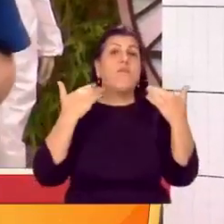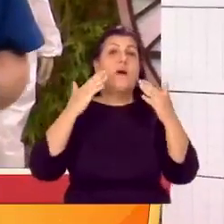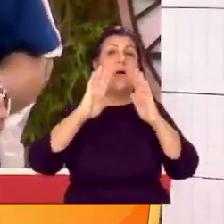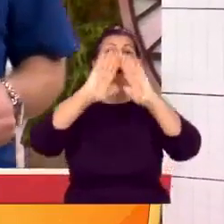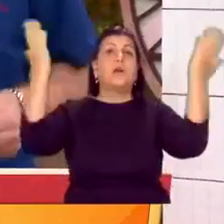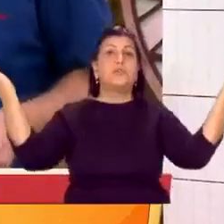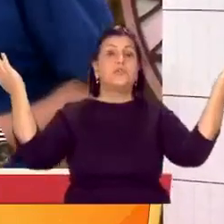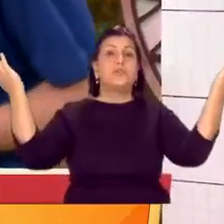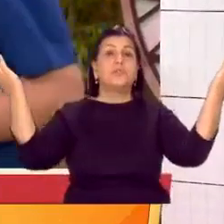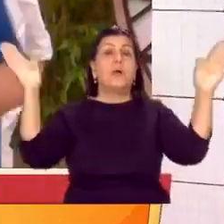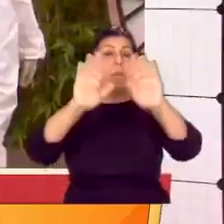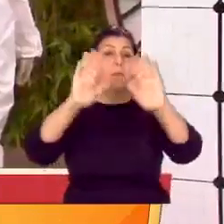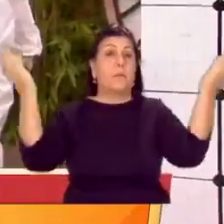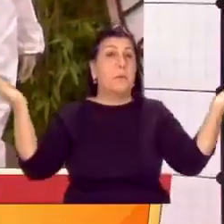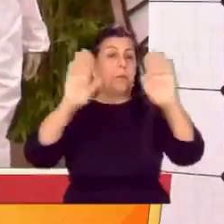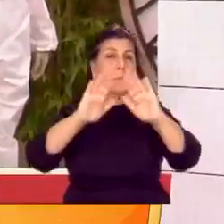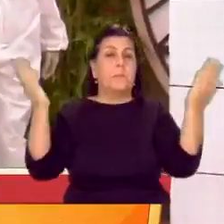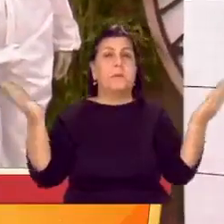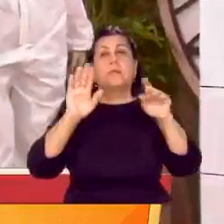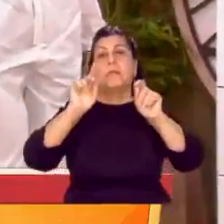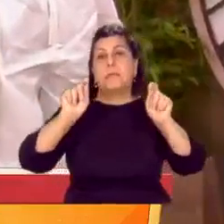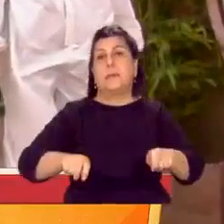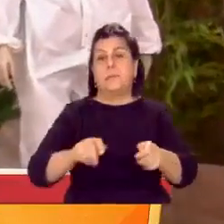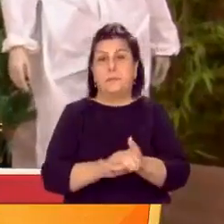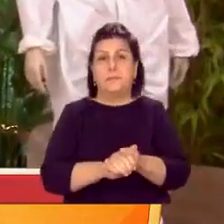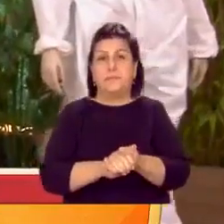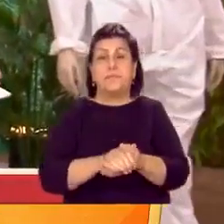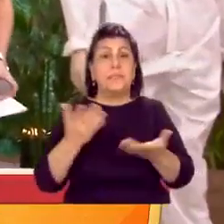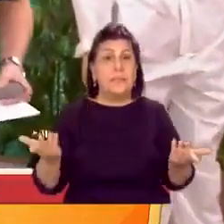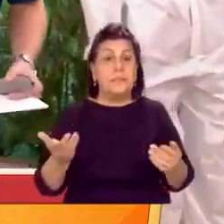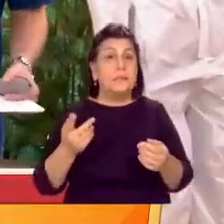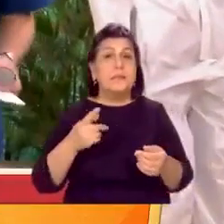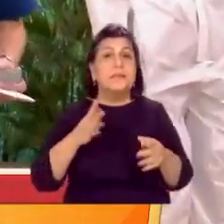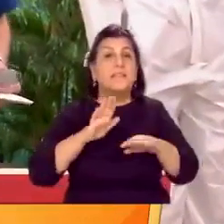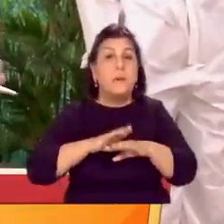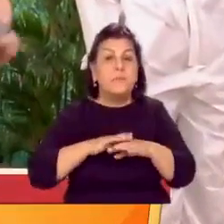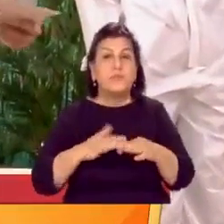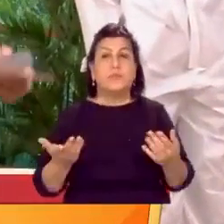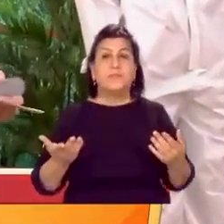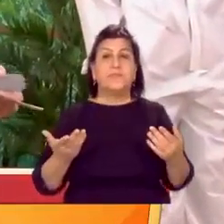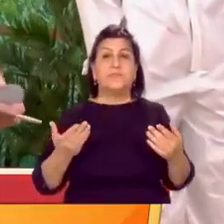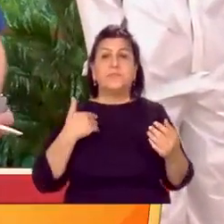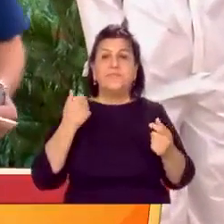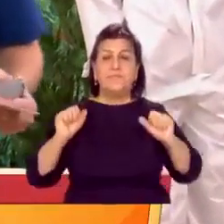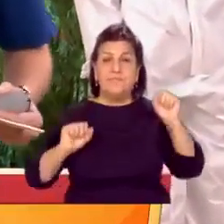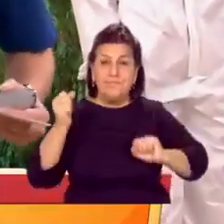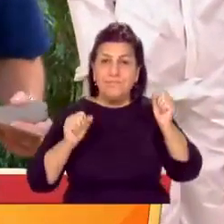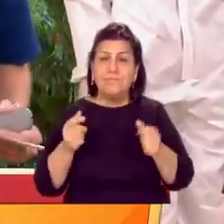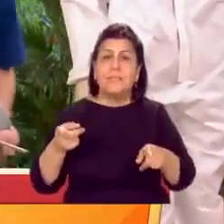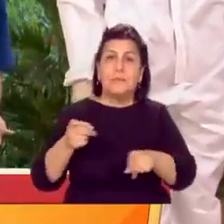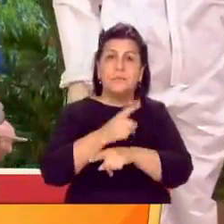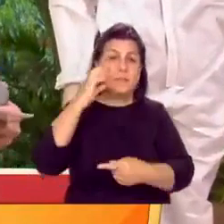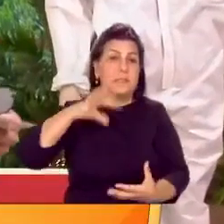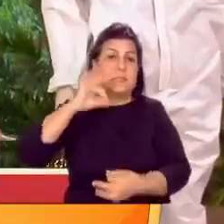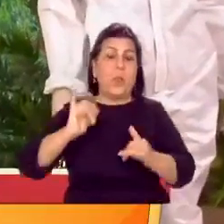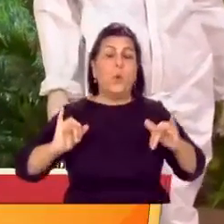havalandırır olmanız camlarınızı açıyor olmanız gerekiyor Peki ne yapacağız belki işte meditasyon yapabilirsiniz veya işte ibadet yapabilirsiniz Çünkü